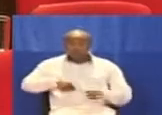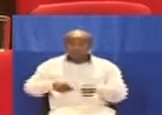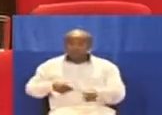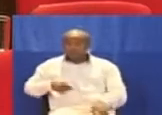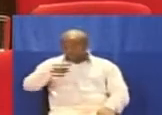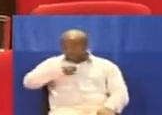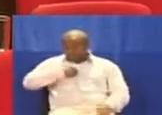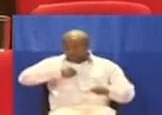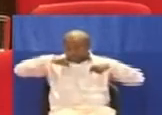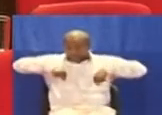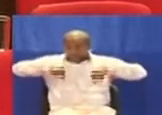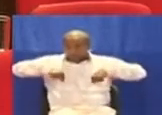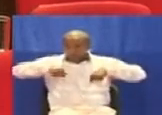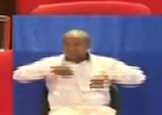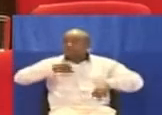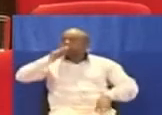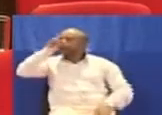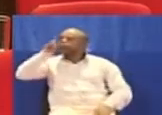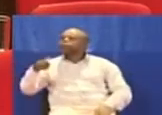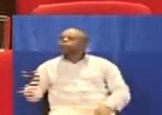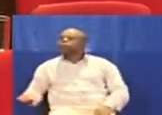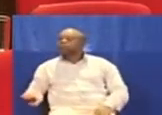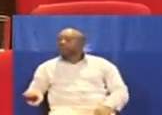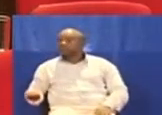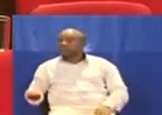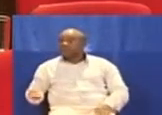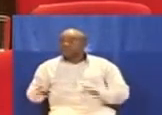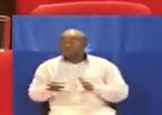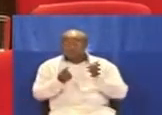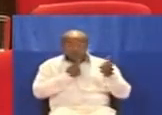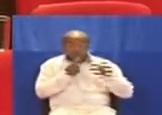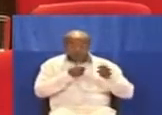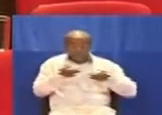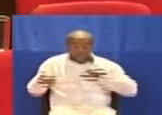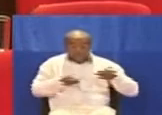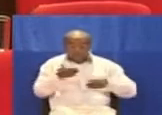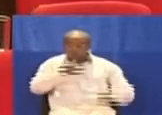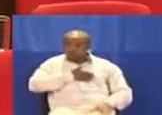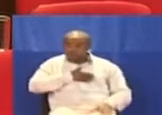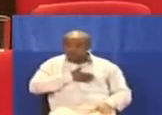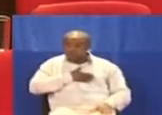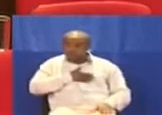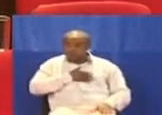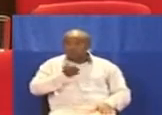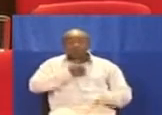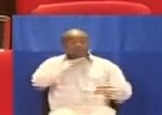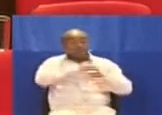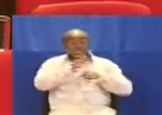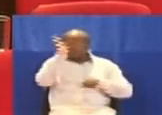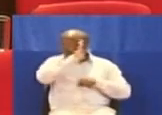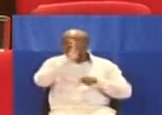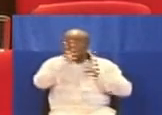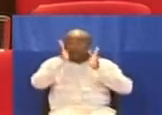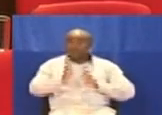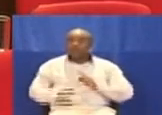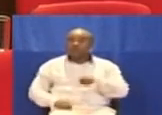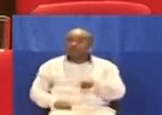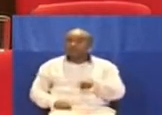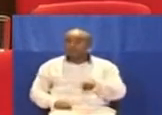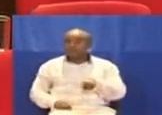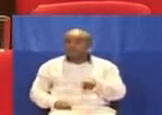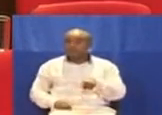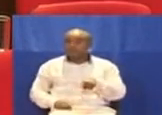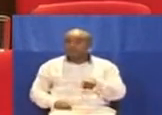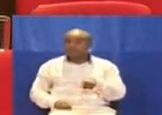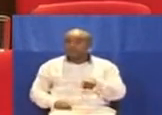Esther nikiulizwa ama nikiwa naongea na wajukuu zangu na wahadithia niliwahi kubahatika kuwa mbunge, sidhani kama nitaongea neno